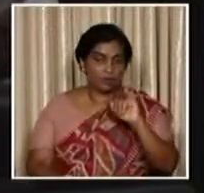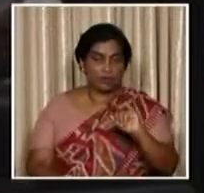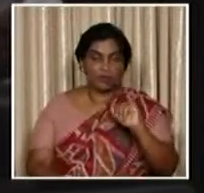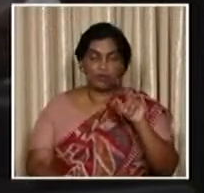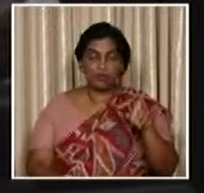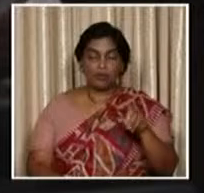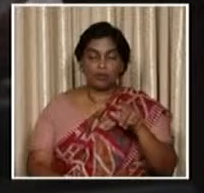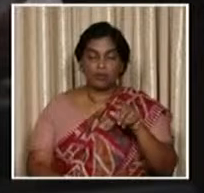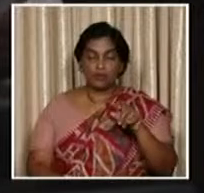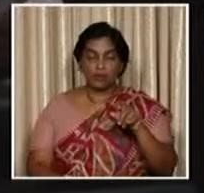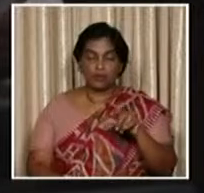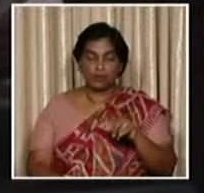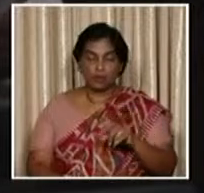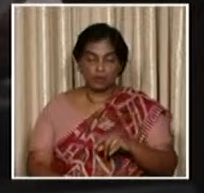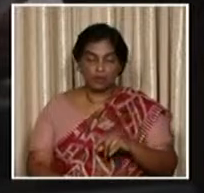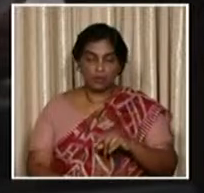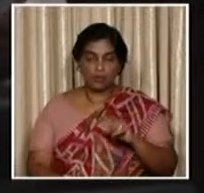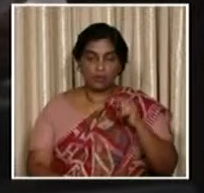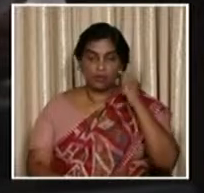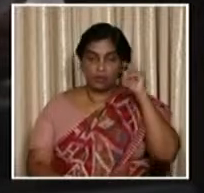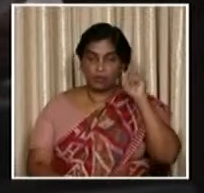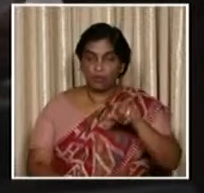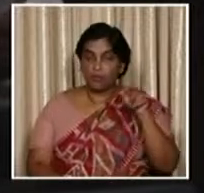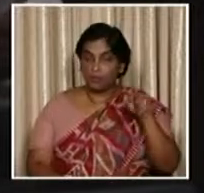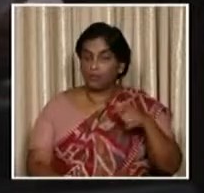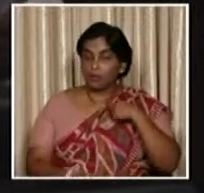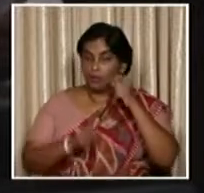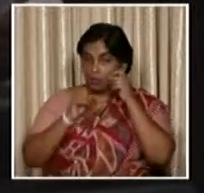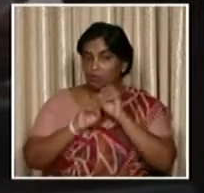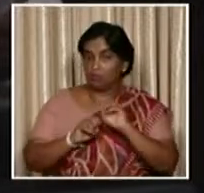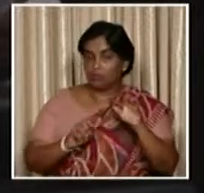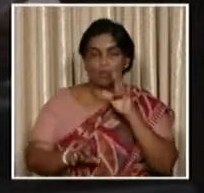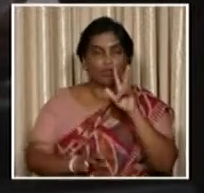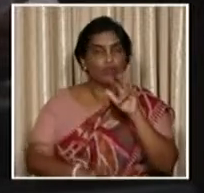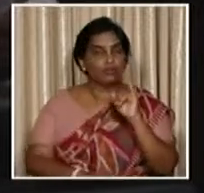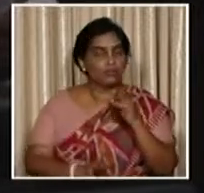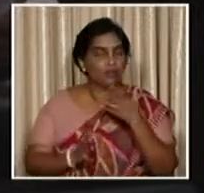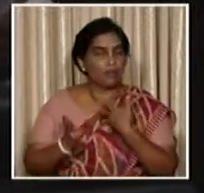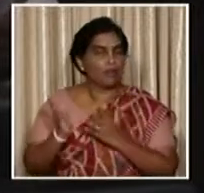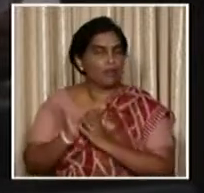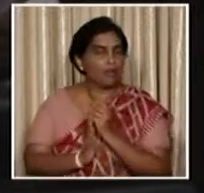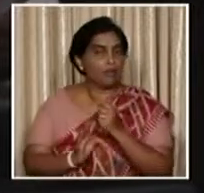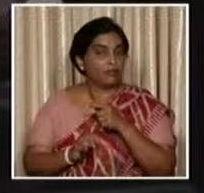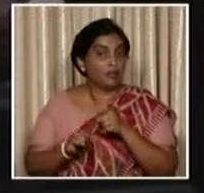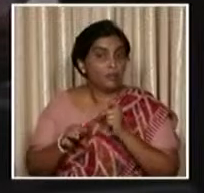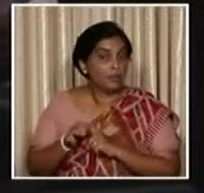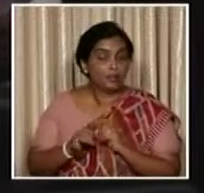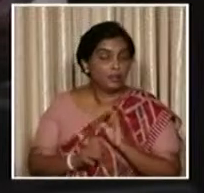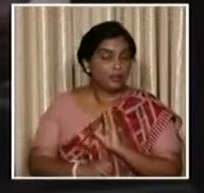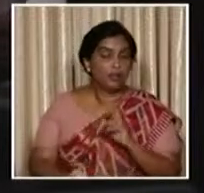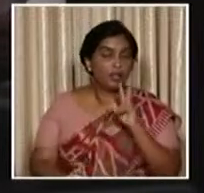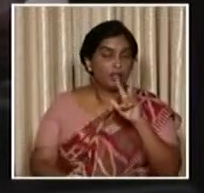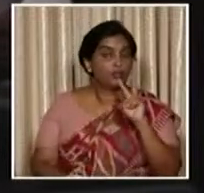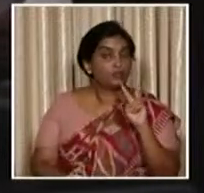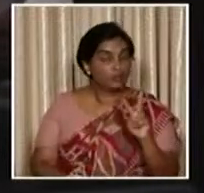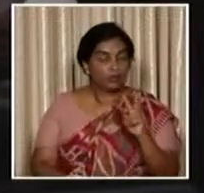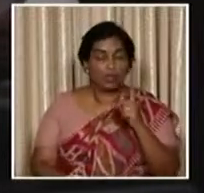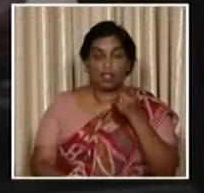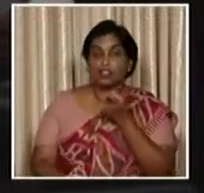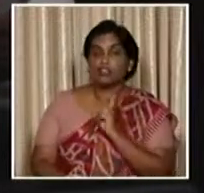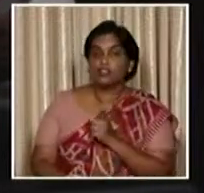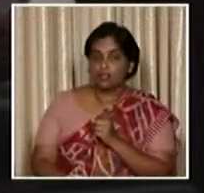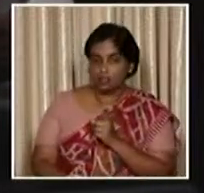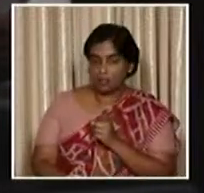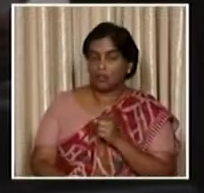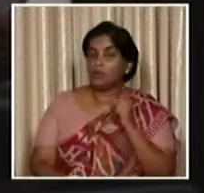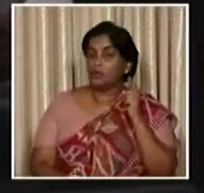ඔබතුමා සහ මේ පිළිබඳව දන්න උදවිය දැනුවත් කරන්න ඕනේ 86 තියෙන වරප්‍රසාද ප්‍රශ්නයක් නෙවෙයි කියලා. 82 තියෙන දඬුවම් දීම.